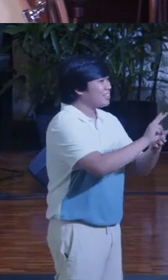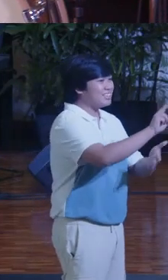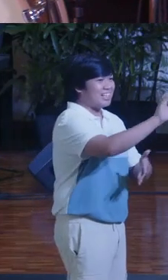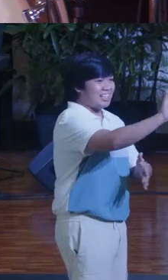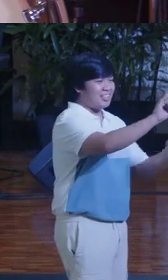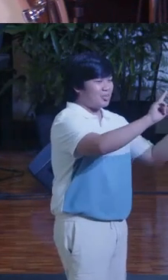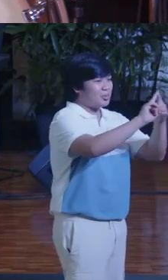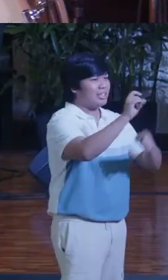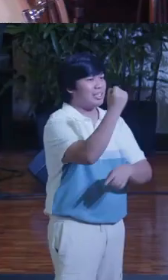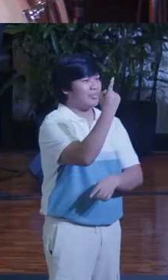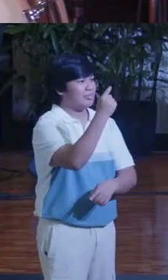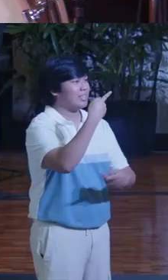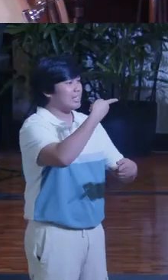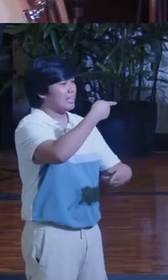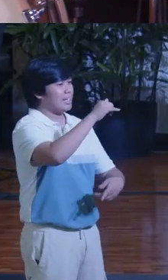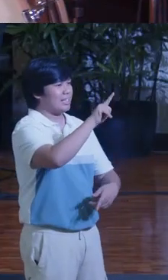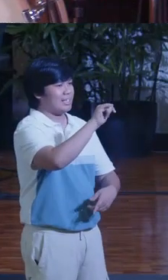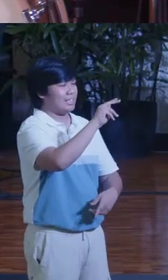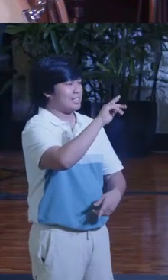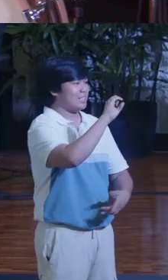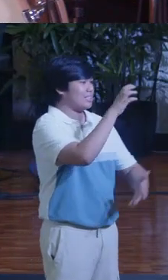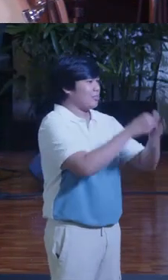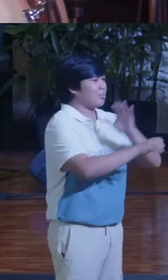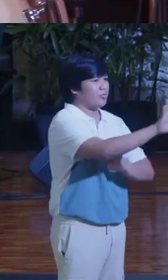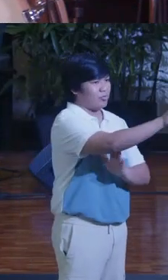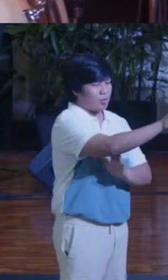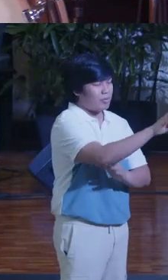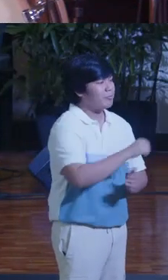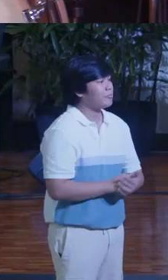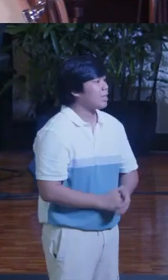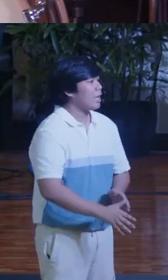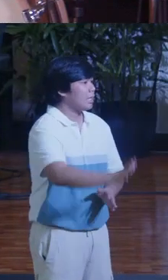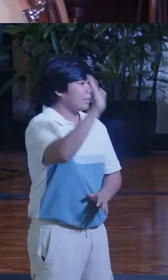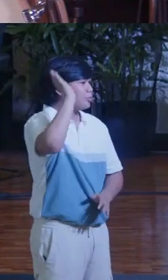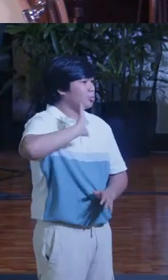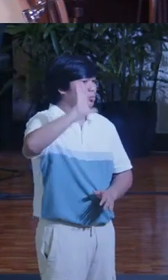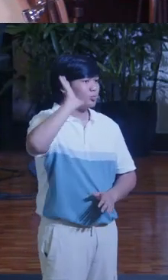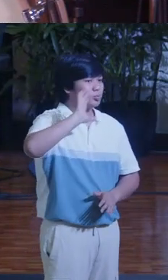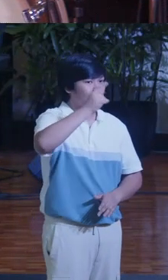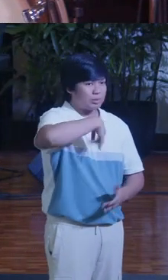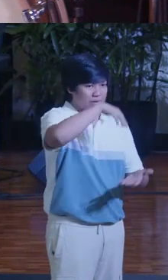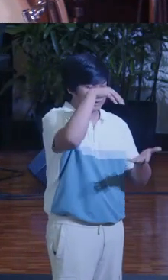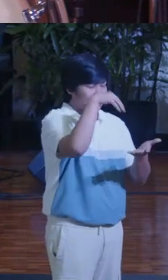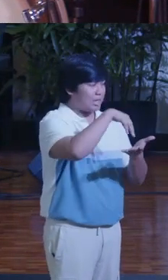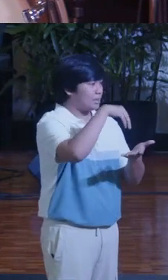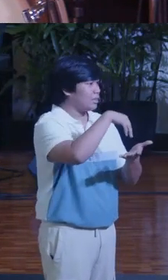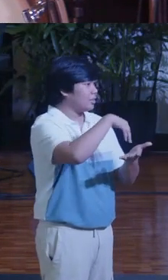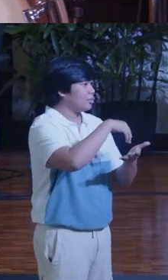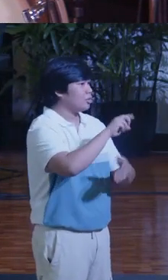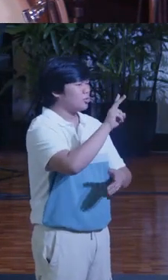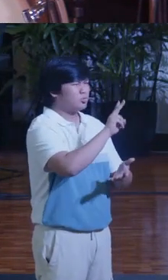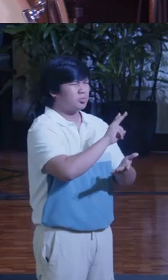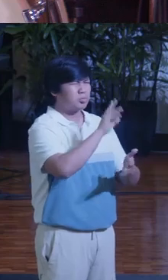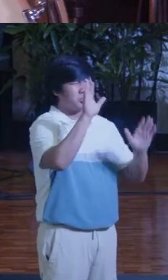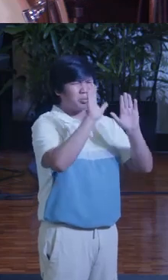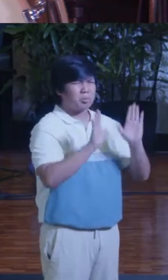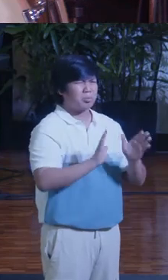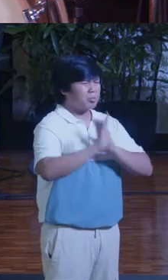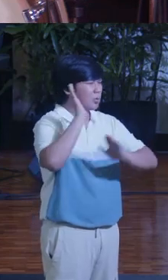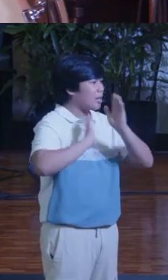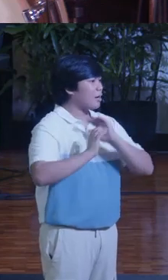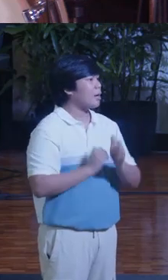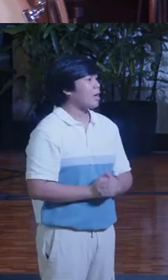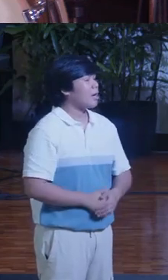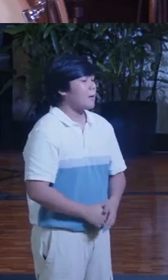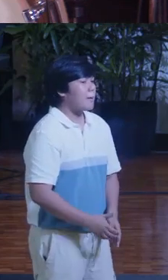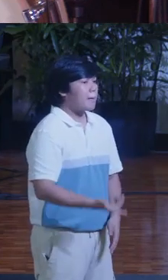ng Galatians 4. Di ba? Last time, ito ang ating pinag-aralan, 2 Sundays ago. Formerly, when